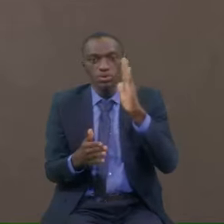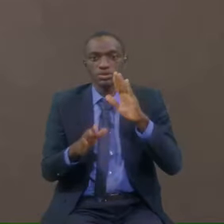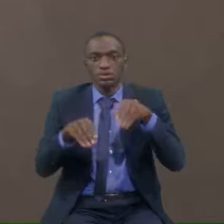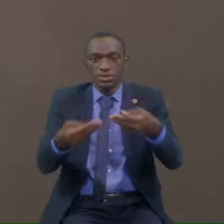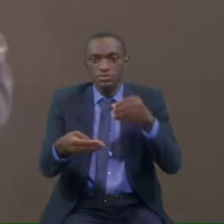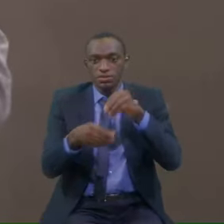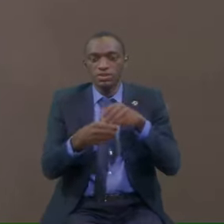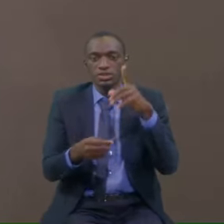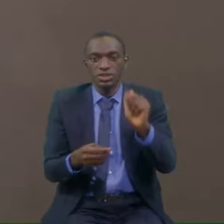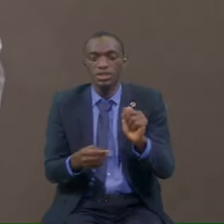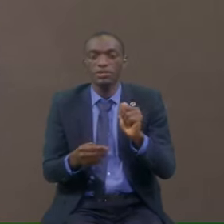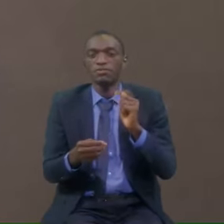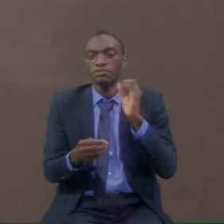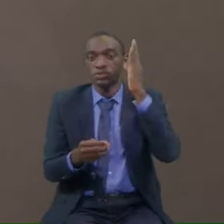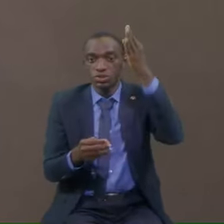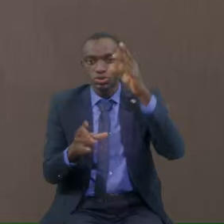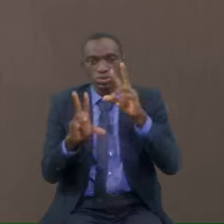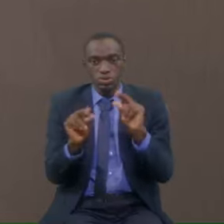Ce n'est pas qu'il donnera, mais aujourd'hui,